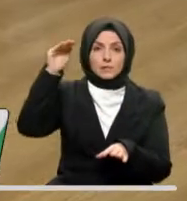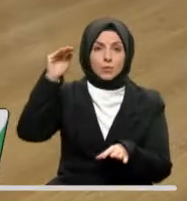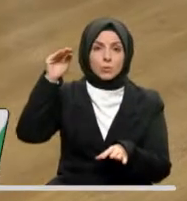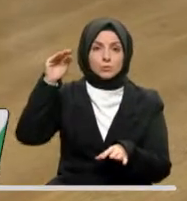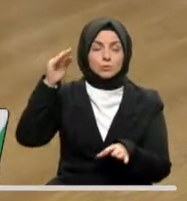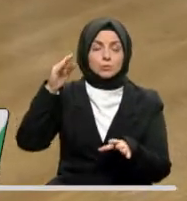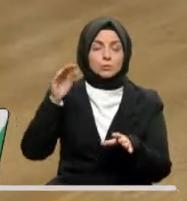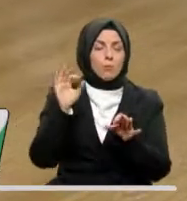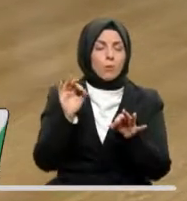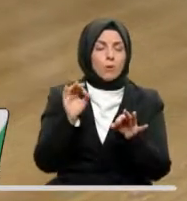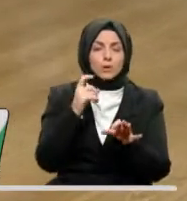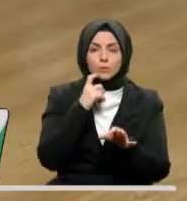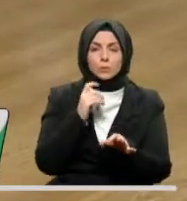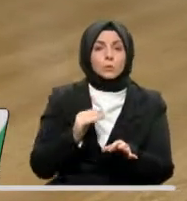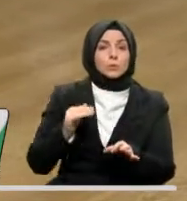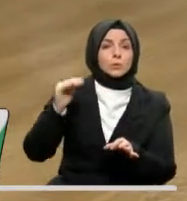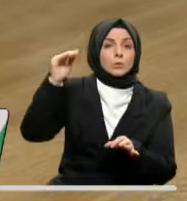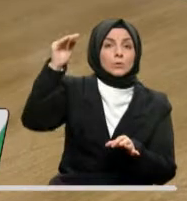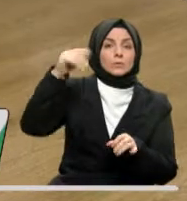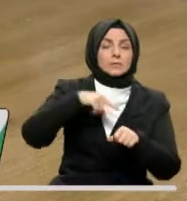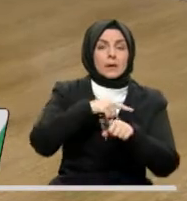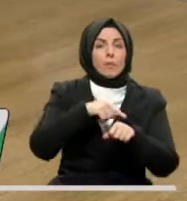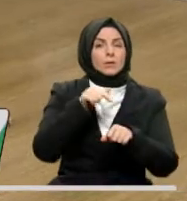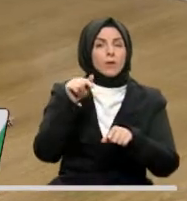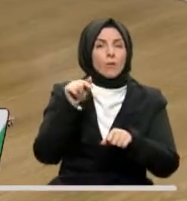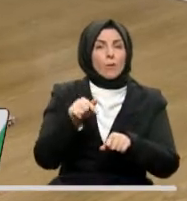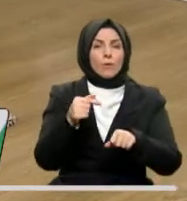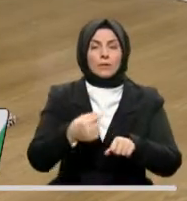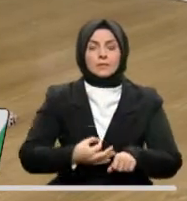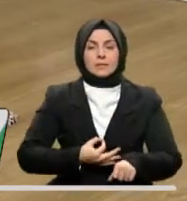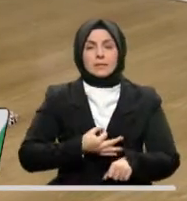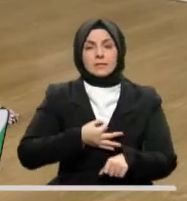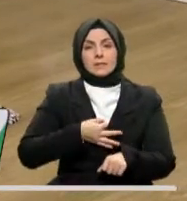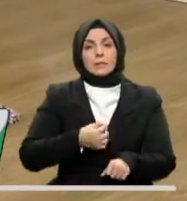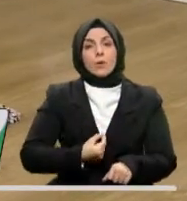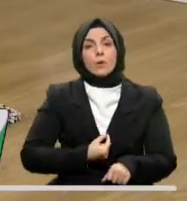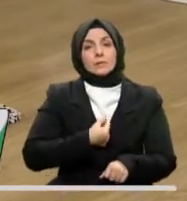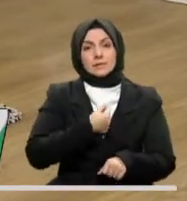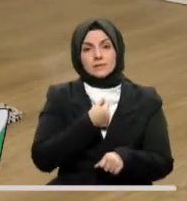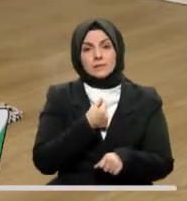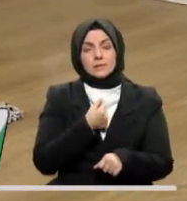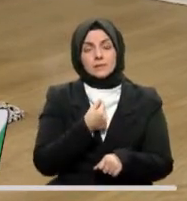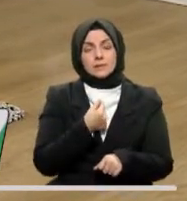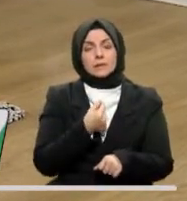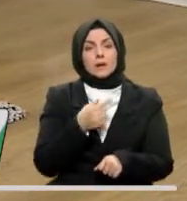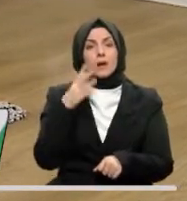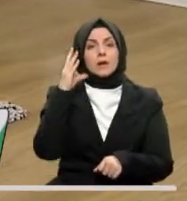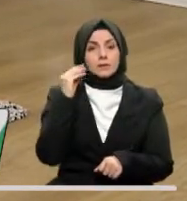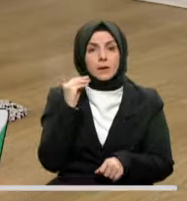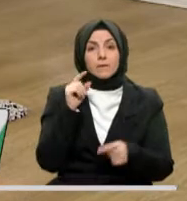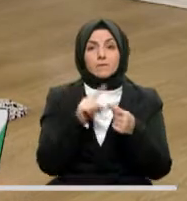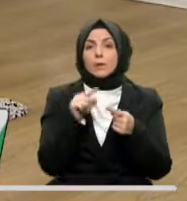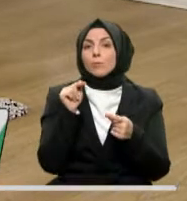süreçleri fark edebilme analiz edebilme becerisine sahip olacağı bir yaşta bu ayrımı yapabilmeli Bu bir duygu